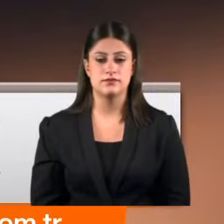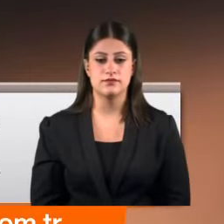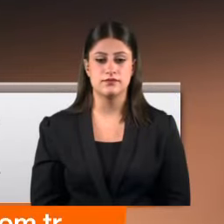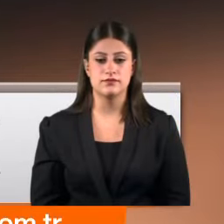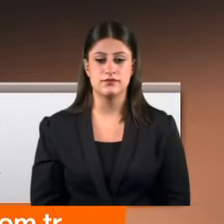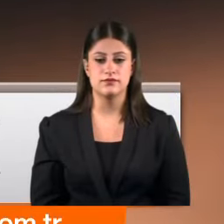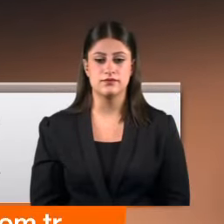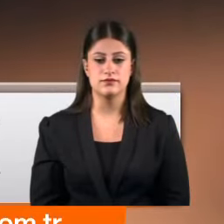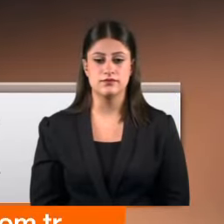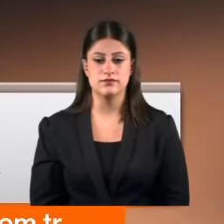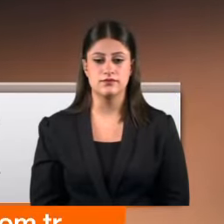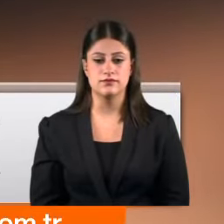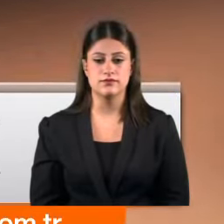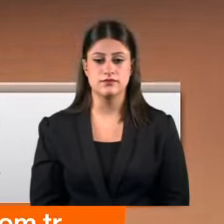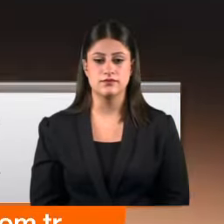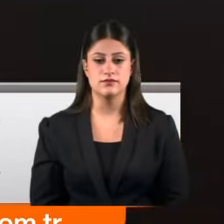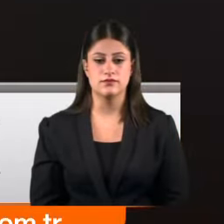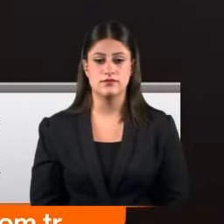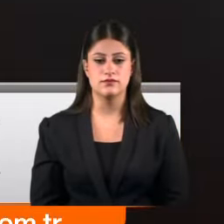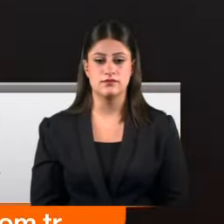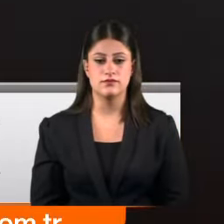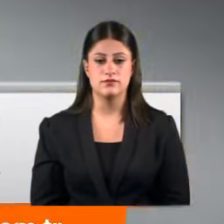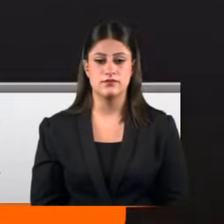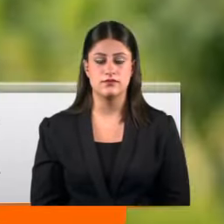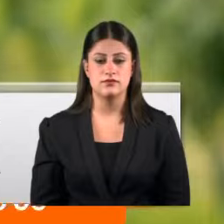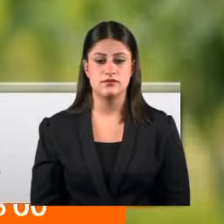Bunun kaç parasını göndereceğim?